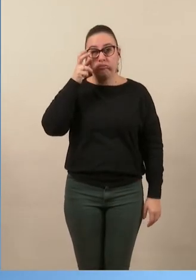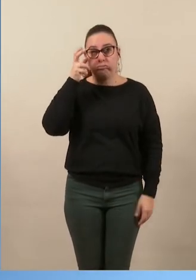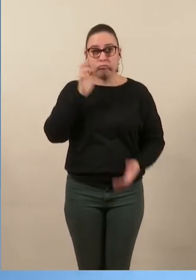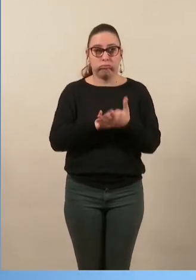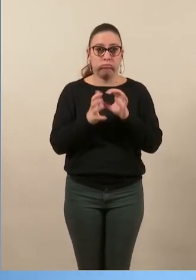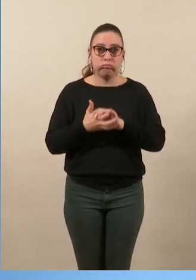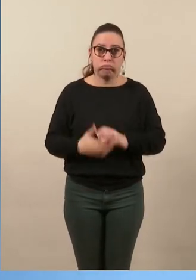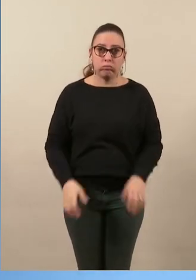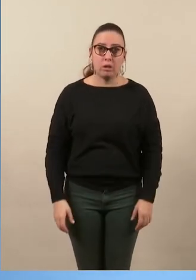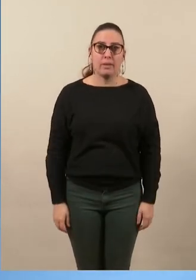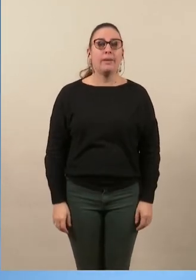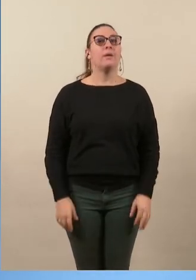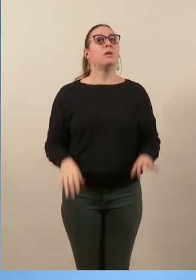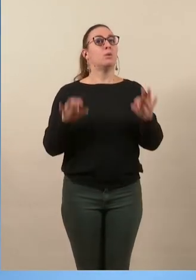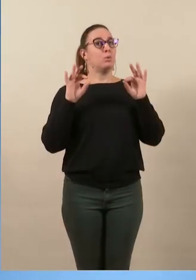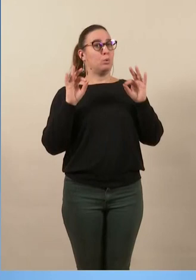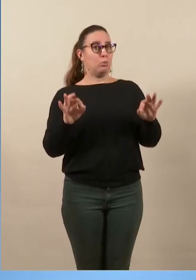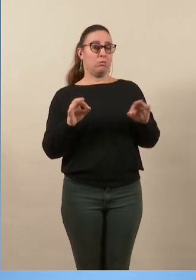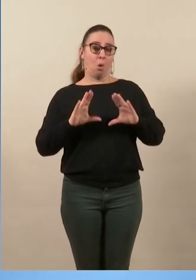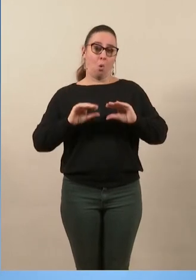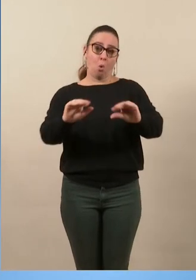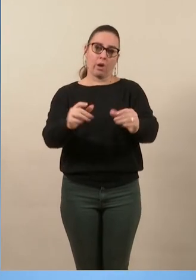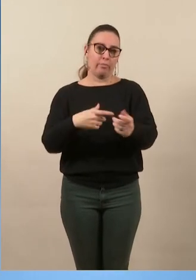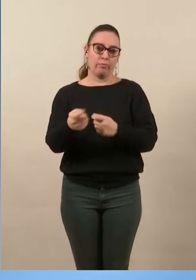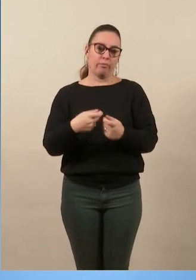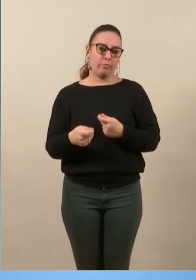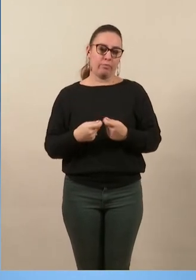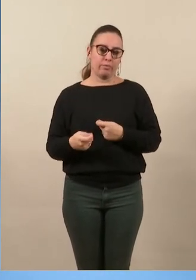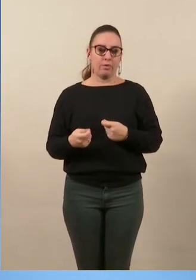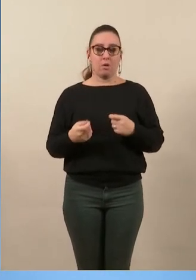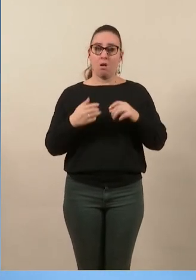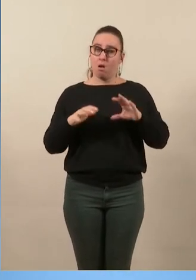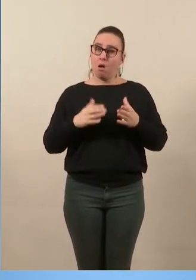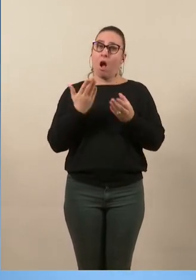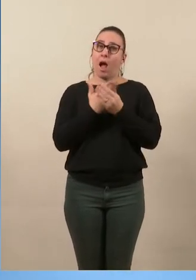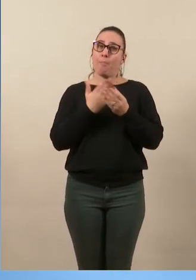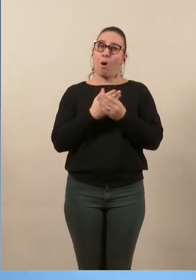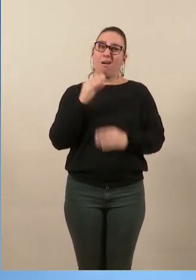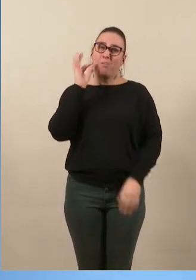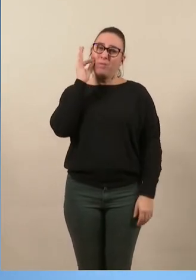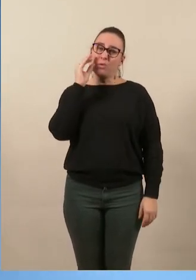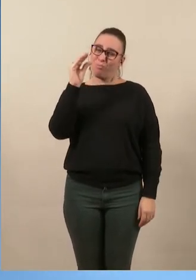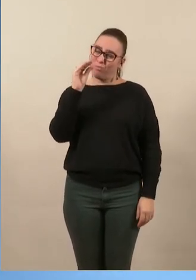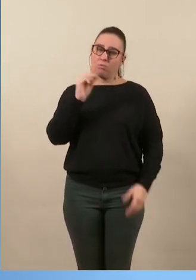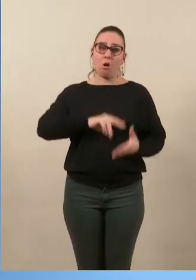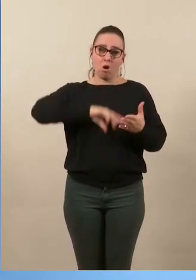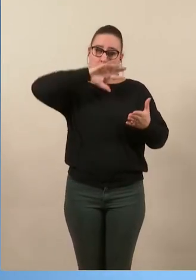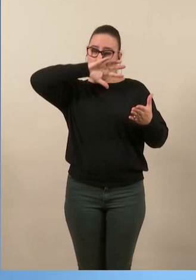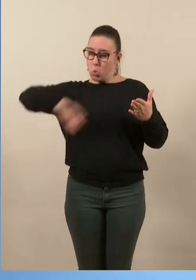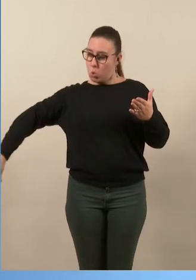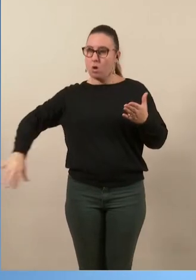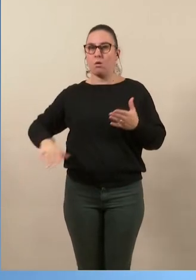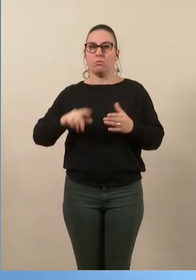d'ailleurs évidemment la réalité ne suit pas al il est quand même très dense ce rapport donc on va pas tout épulcher dans les